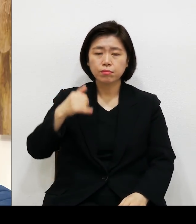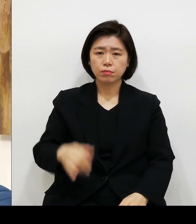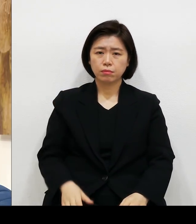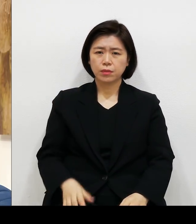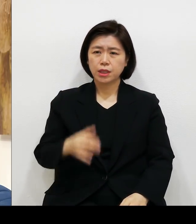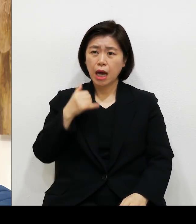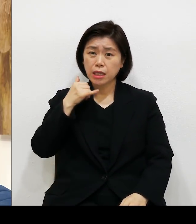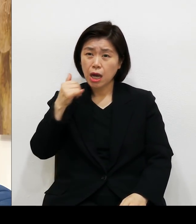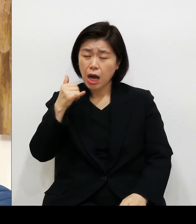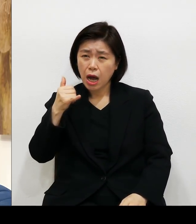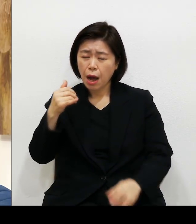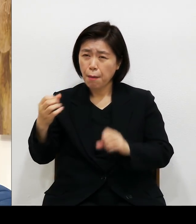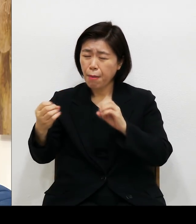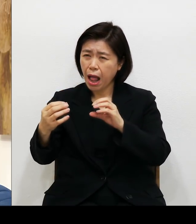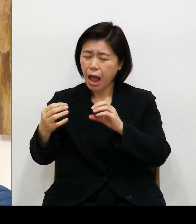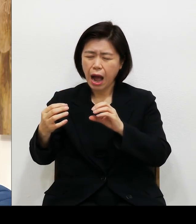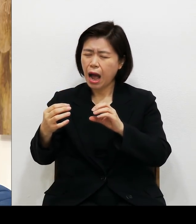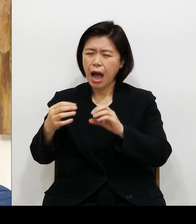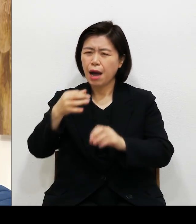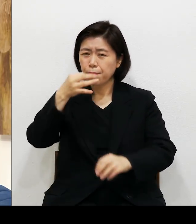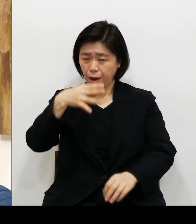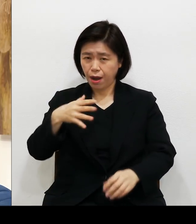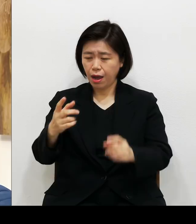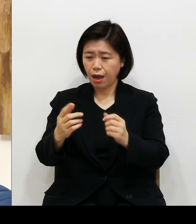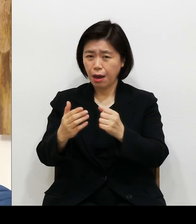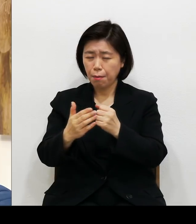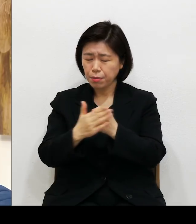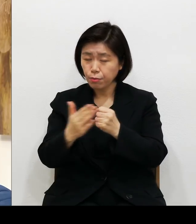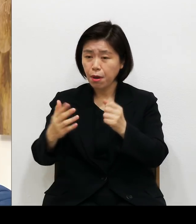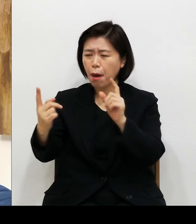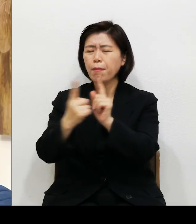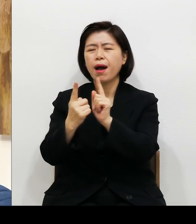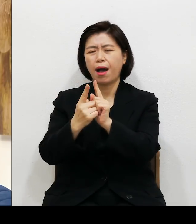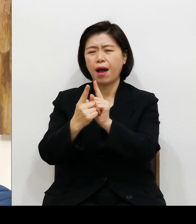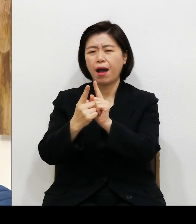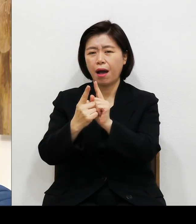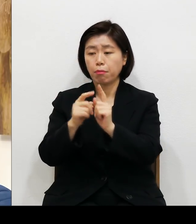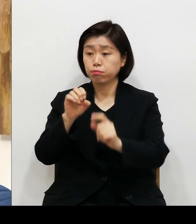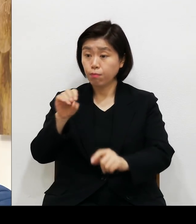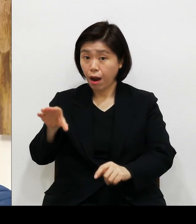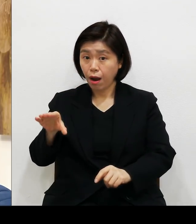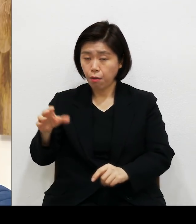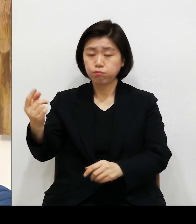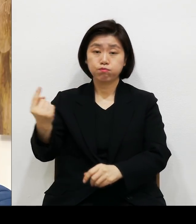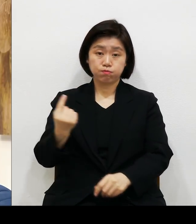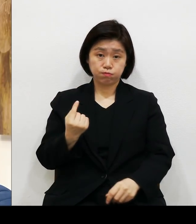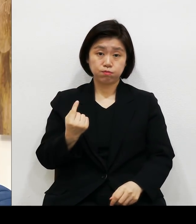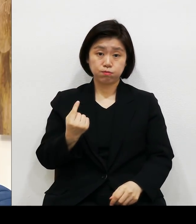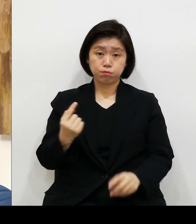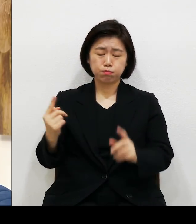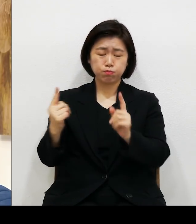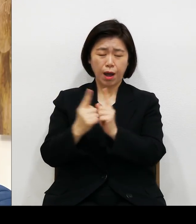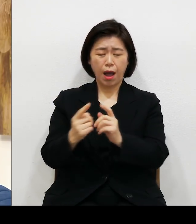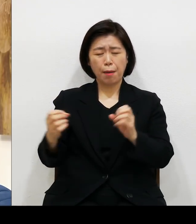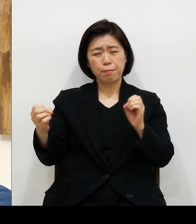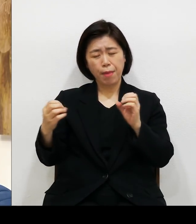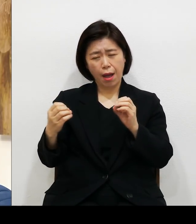수가 없어요. 한번 만나야 돼요. 했더니 그 해남에서 서울까지 한번 오신 거예요. 얘기를